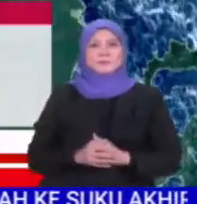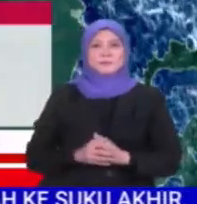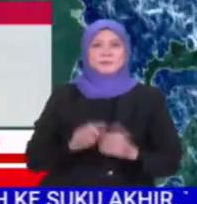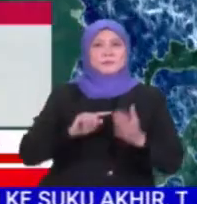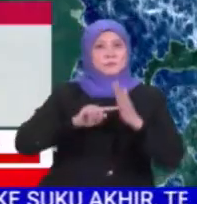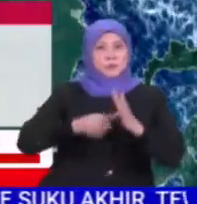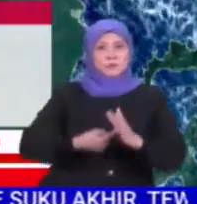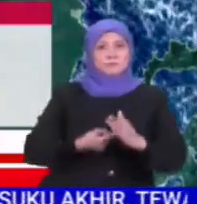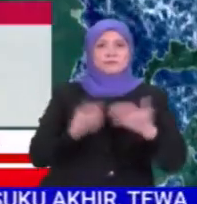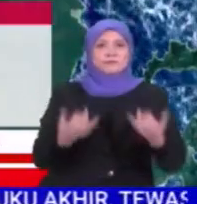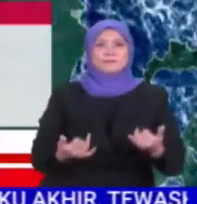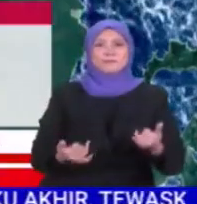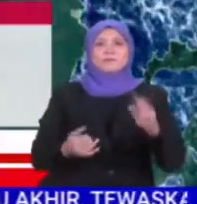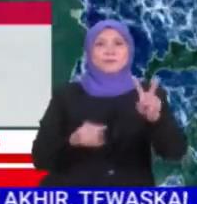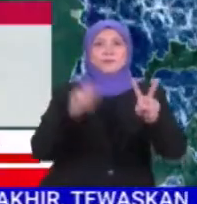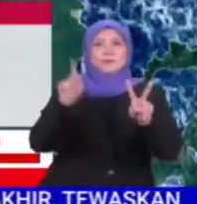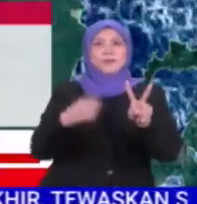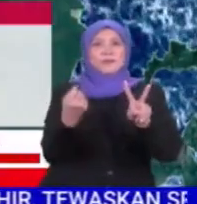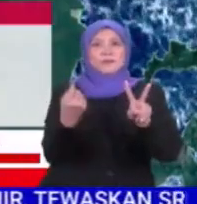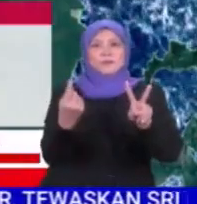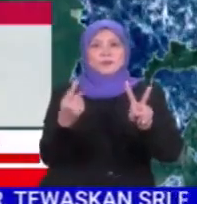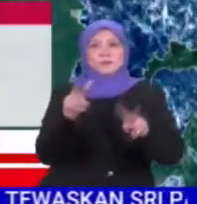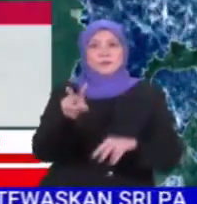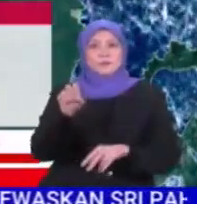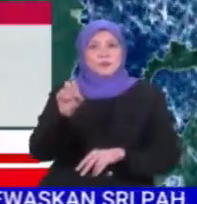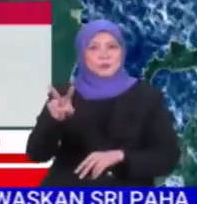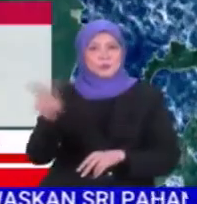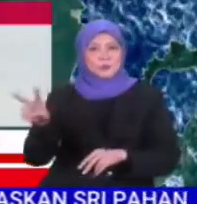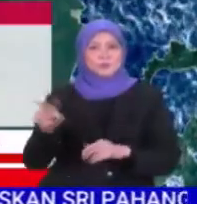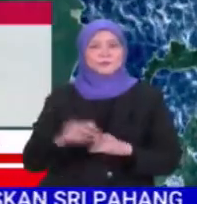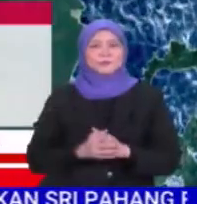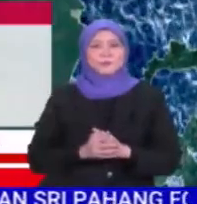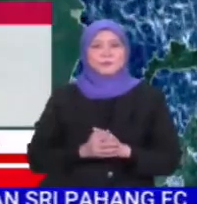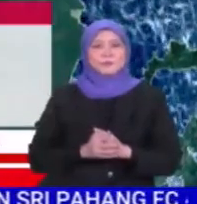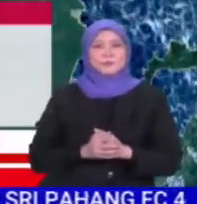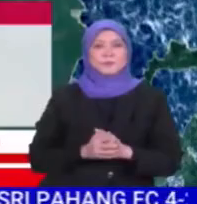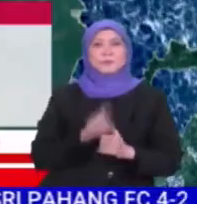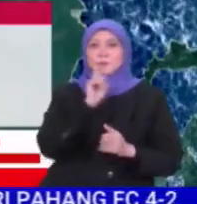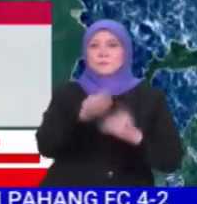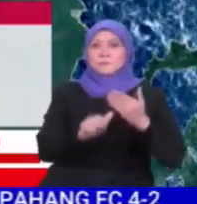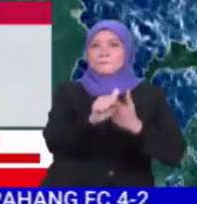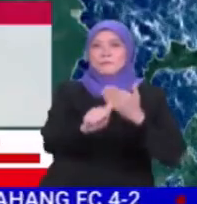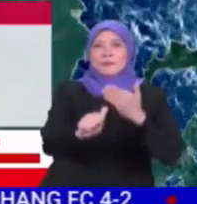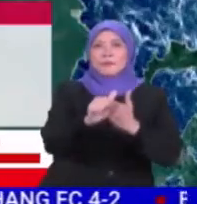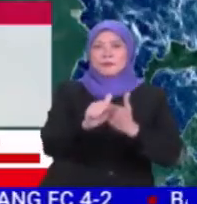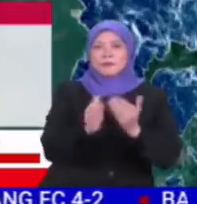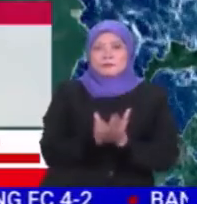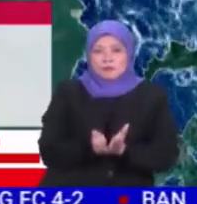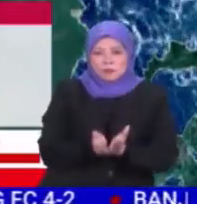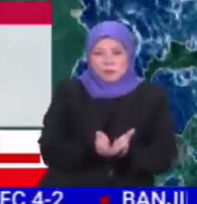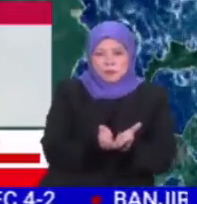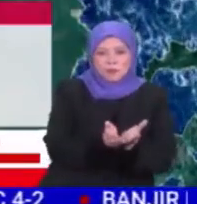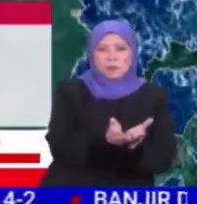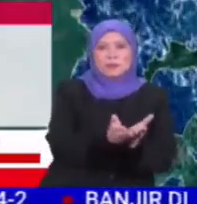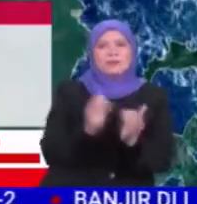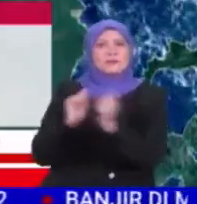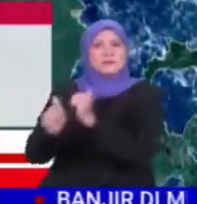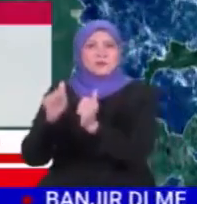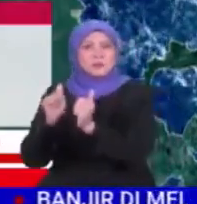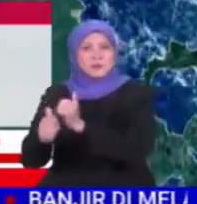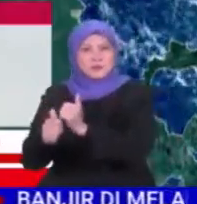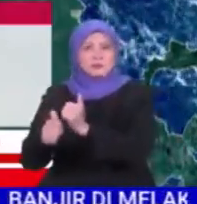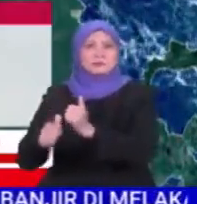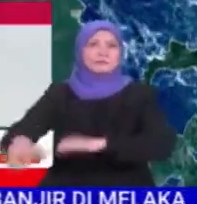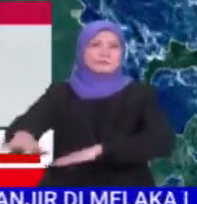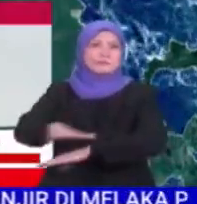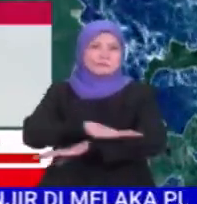berkuat kuasa sehingga ke hari ini 2 November 2022, dan kali ini ianya adalah berbahaya kepada bot-bot kecil serta sukan negara